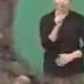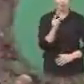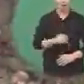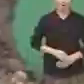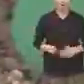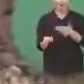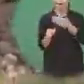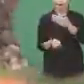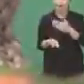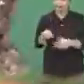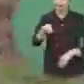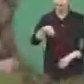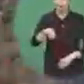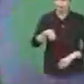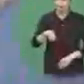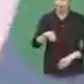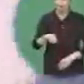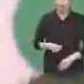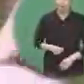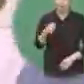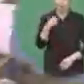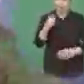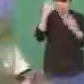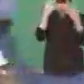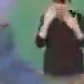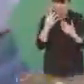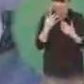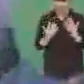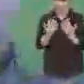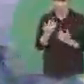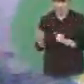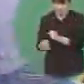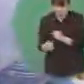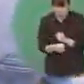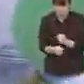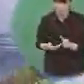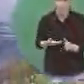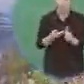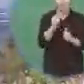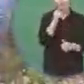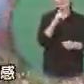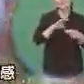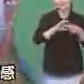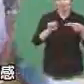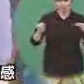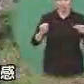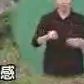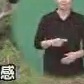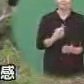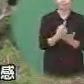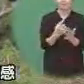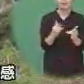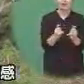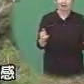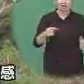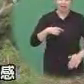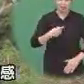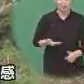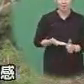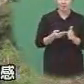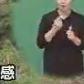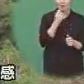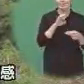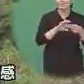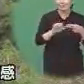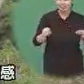は8月に種を巻いての中装作業を行ったで参加者は自分で育て